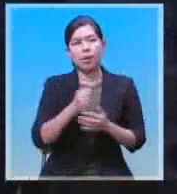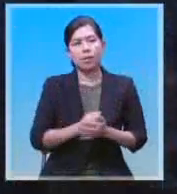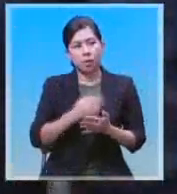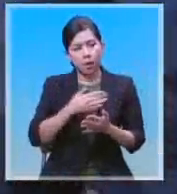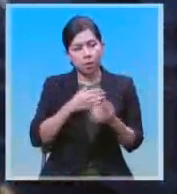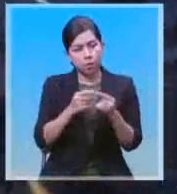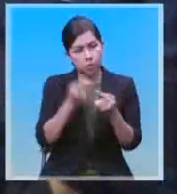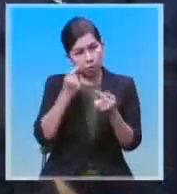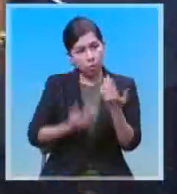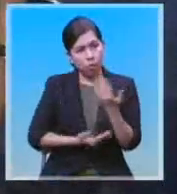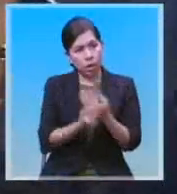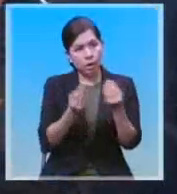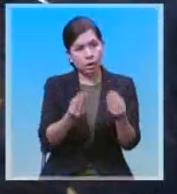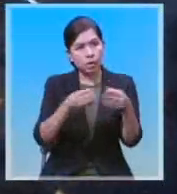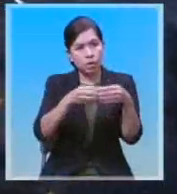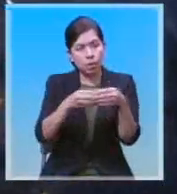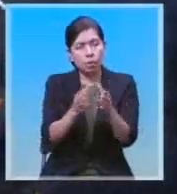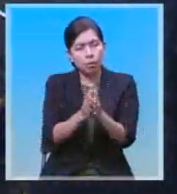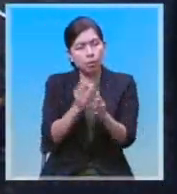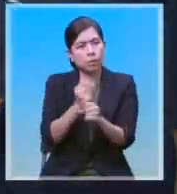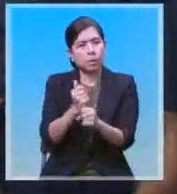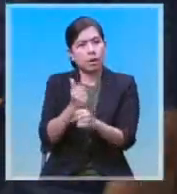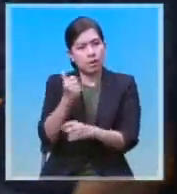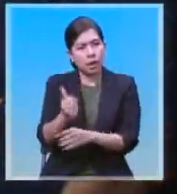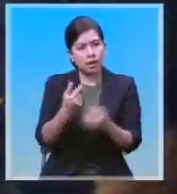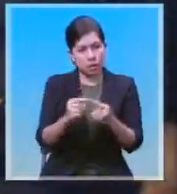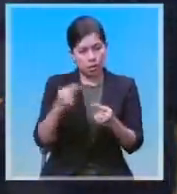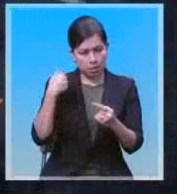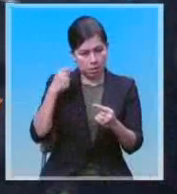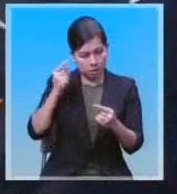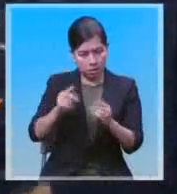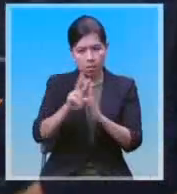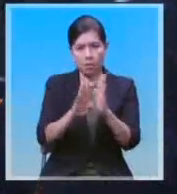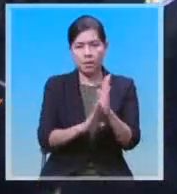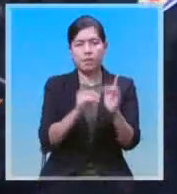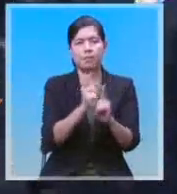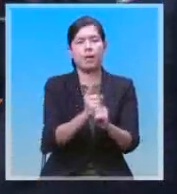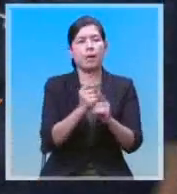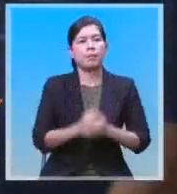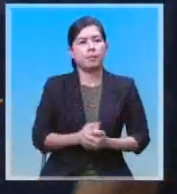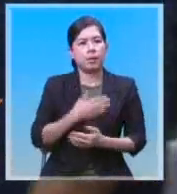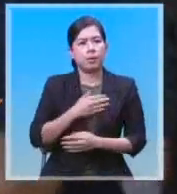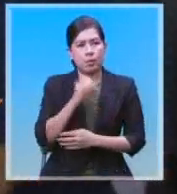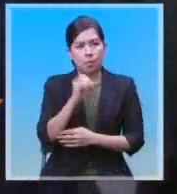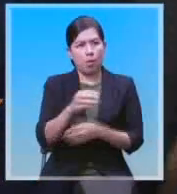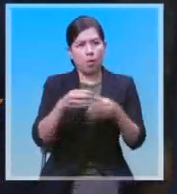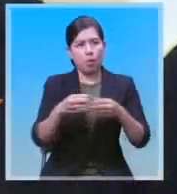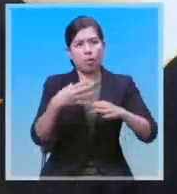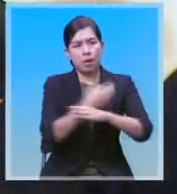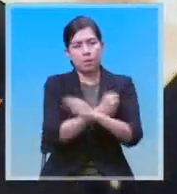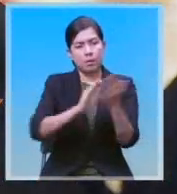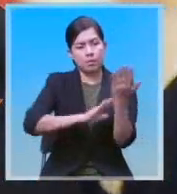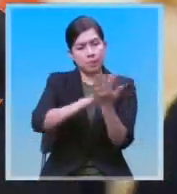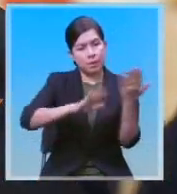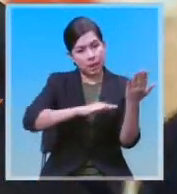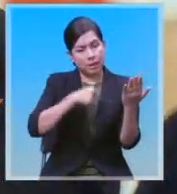ร่วมกับพรรคการเมืองอื่นแต่สิ่งสำคัญจะต้องเป็นไปตามกติกาแล้วก็ย้ำจุดยืนของพรรคด้วยว่าพรรคภูมิใจไทยจะสนับสนุนน